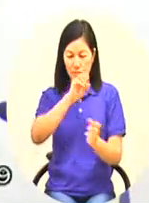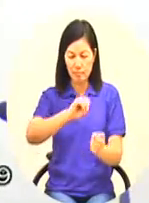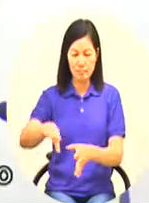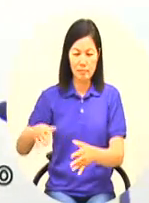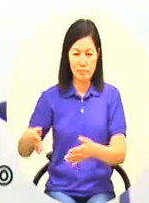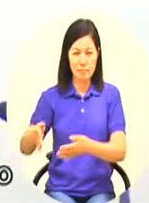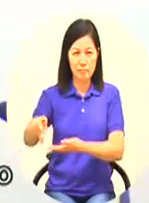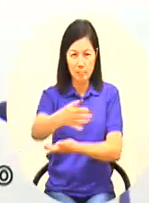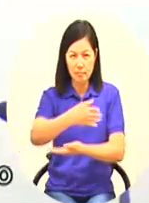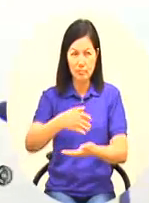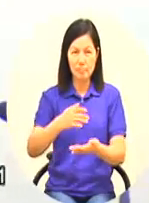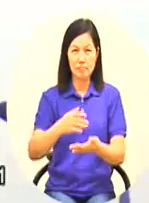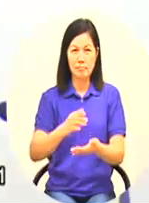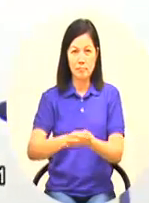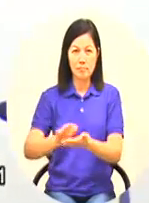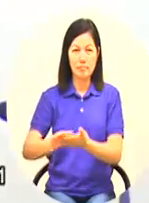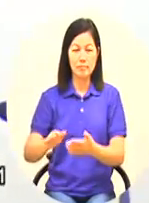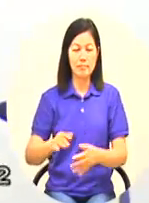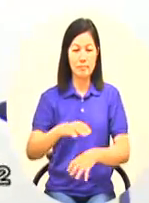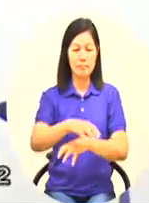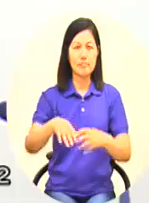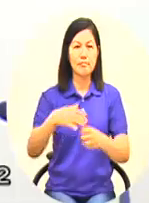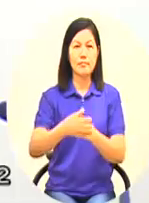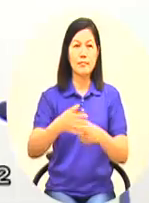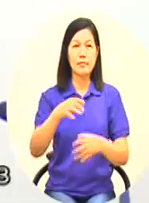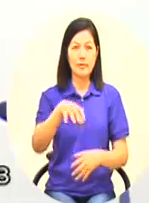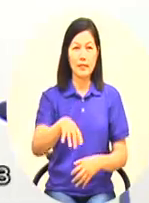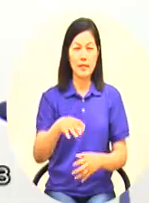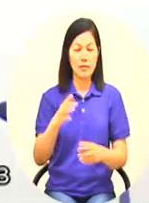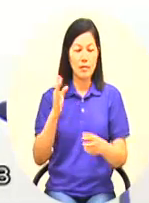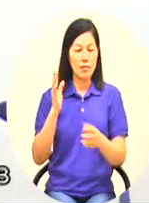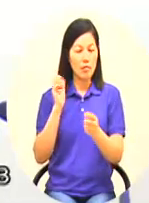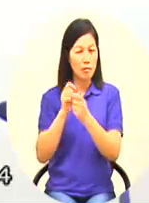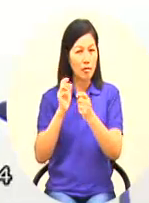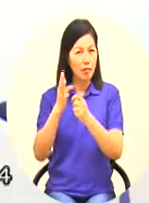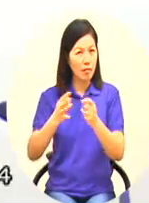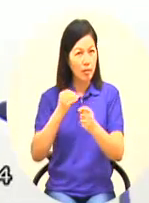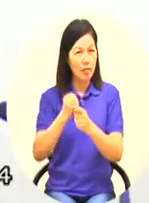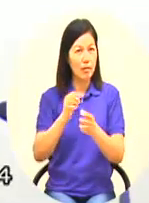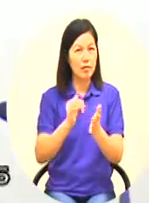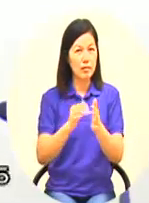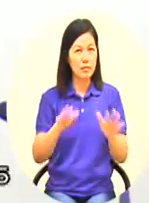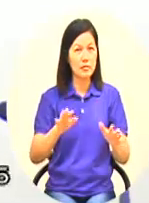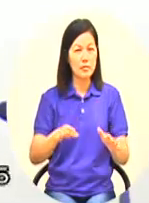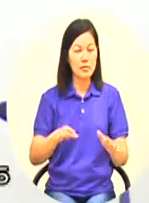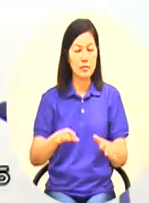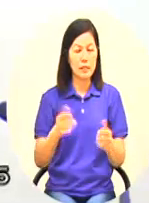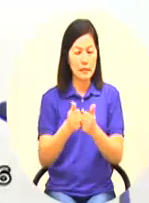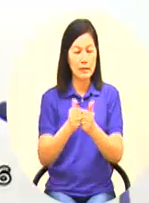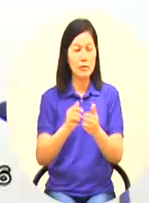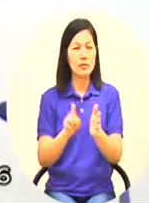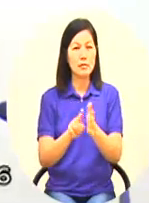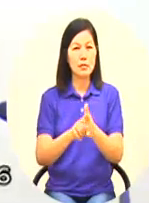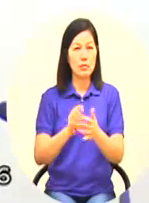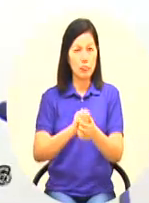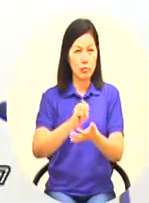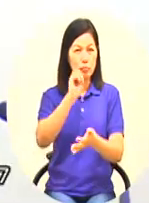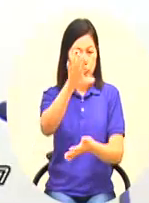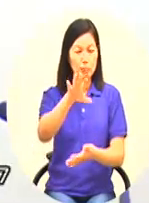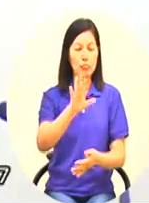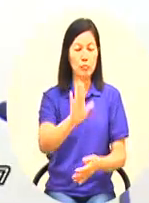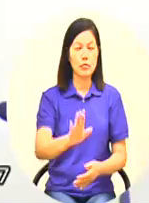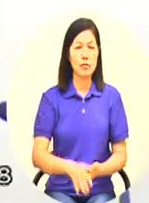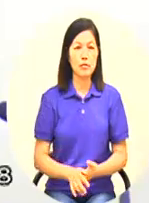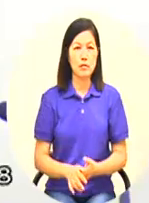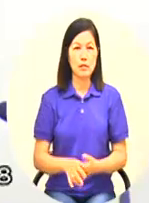在环保局在这几年来，每次在开会的时候，我都会跟局长来反映，现在我们高雄市的各区